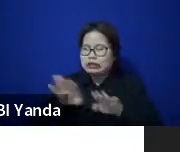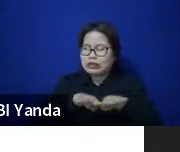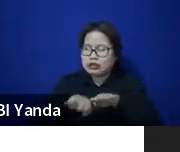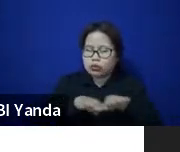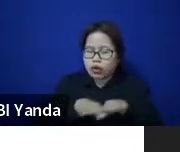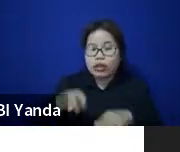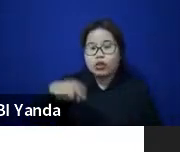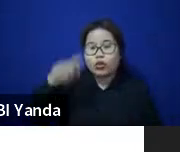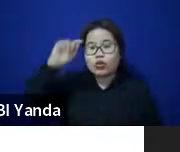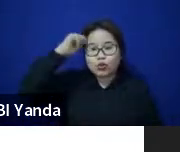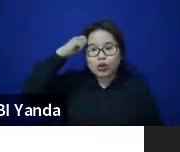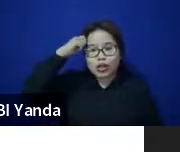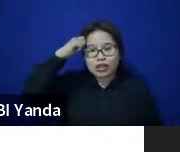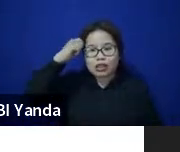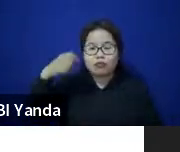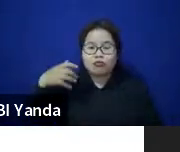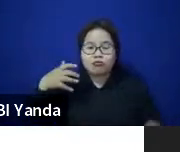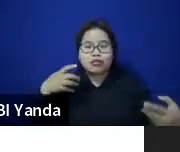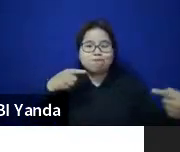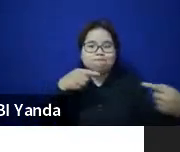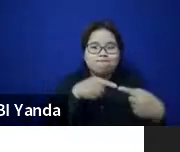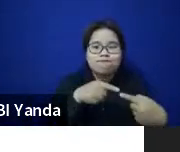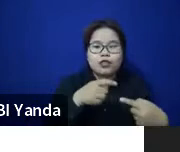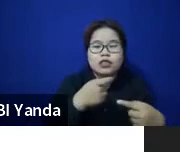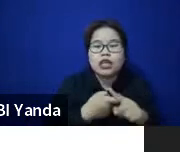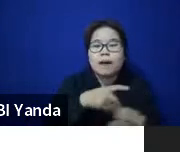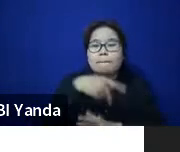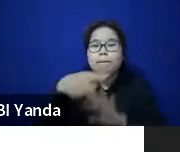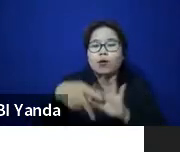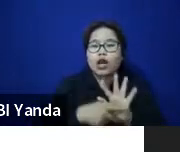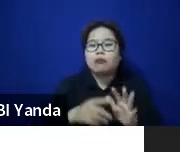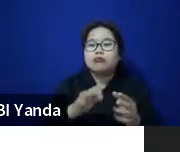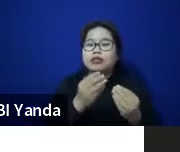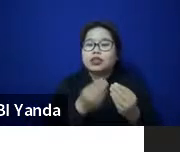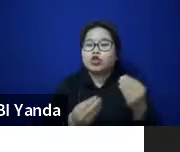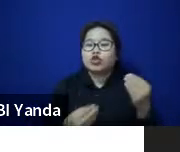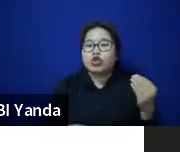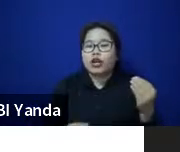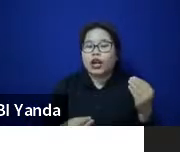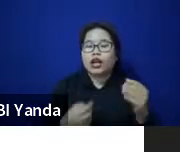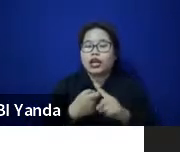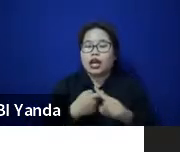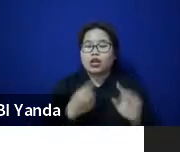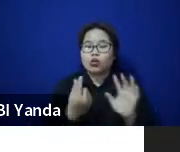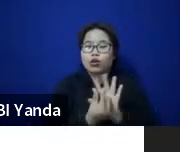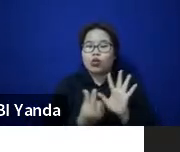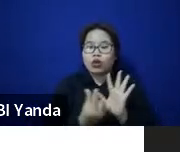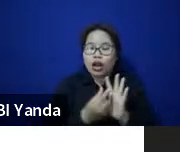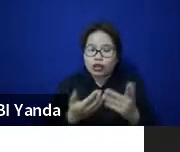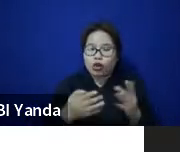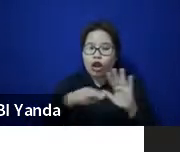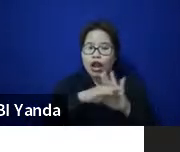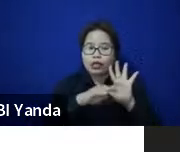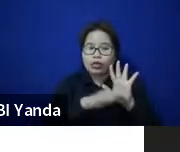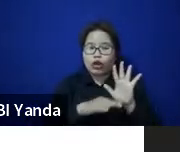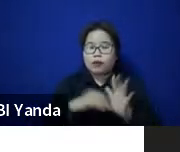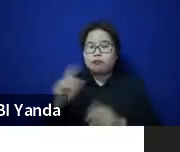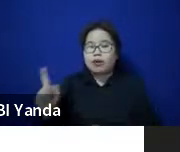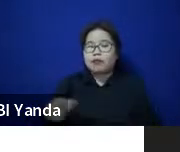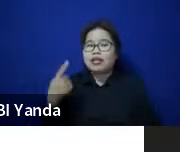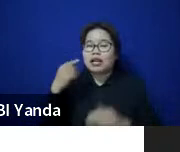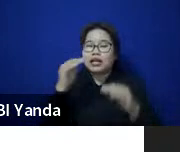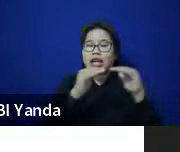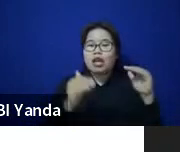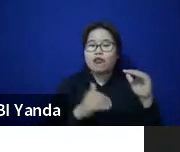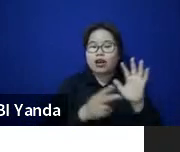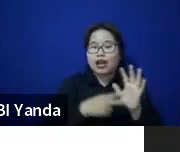susah sekali melingkan antara program-program yang menjadi turunan dari undang-undang ataupun peraturan-peraturan pemerintah di level